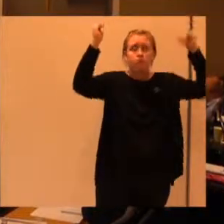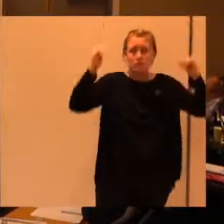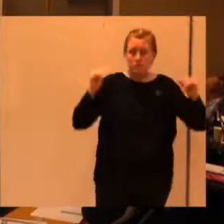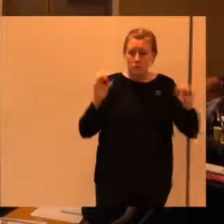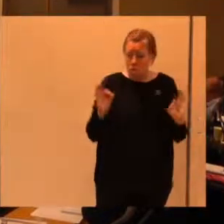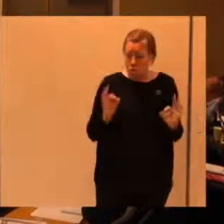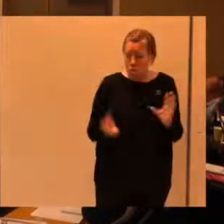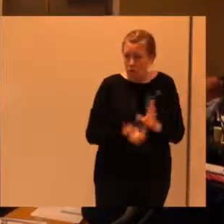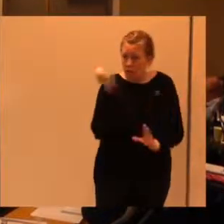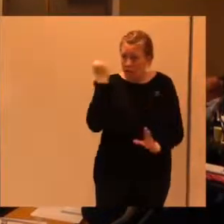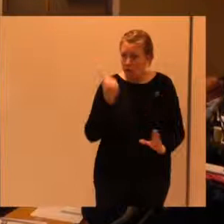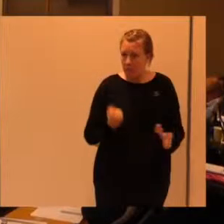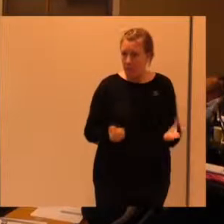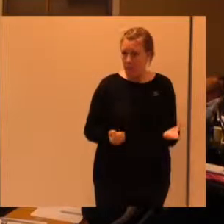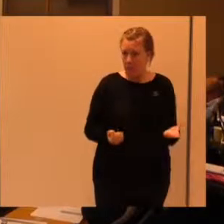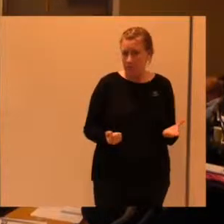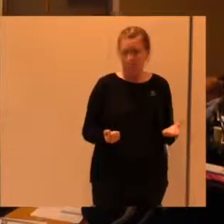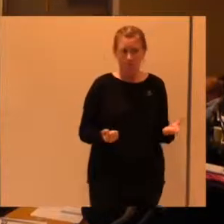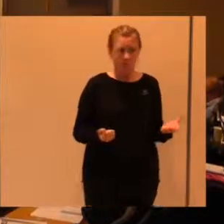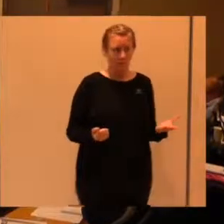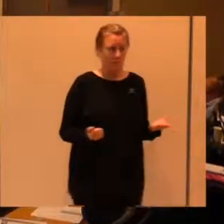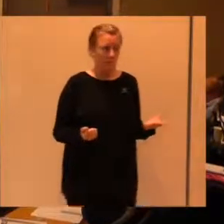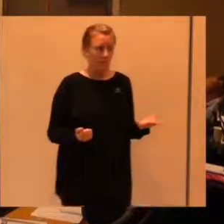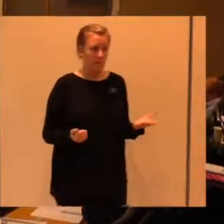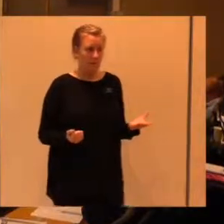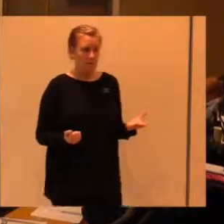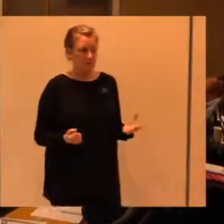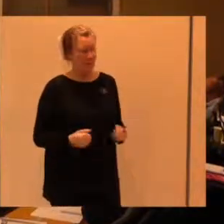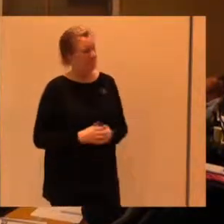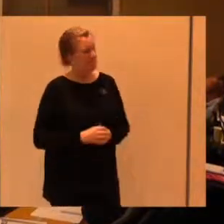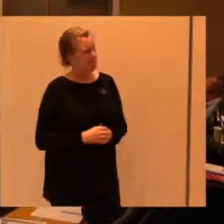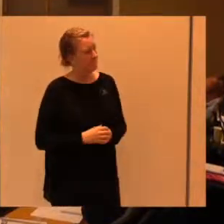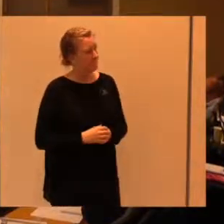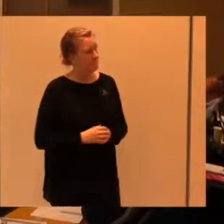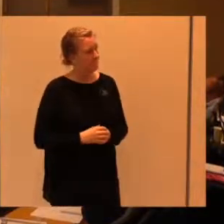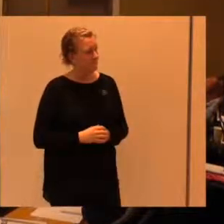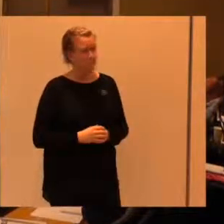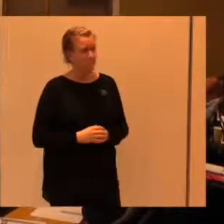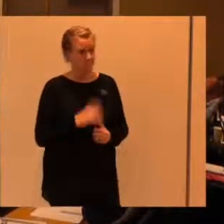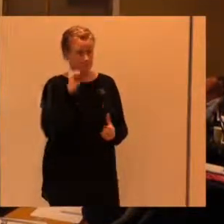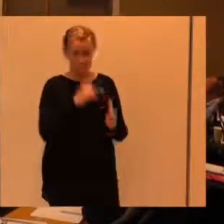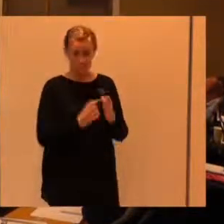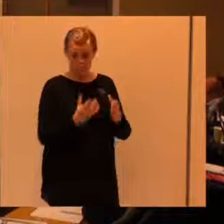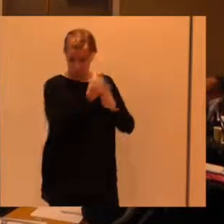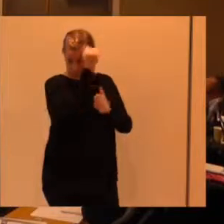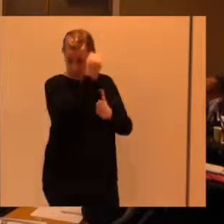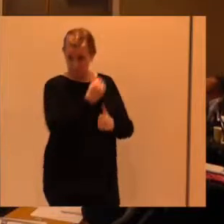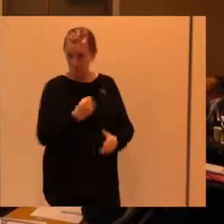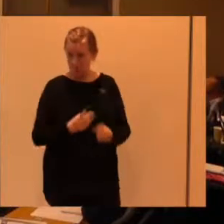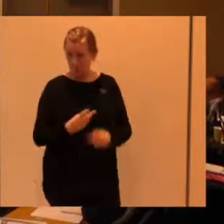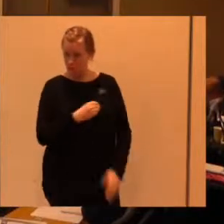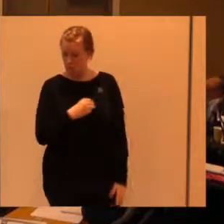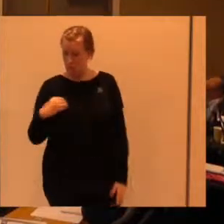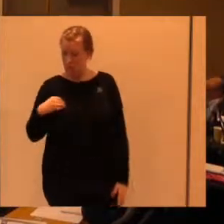Och om man verkligen kommer att lyda de här reglerna. Det kommer att betyda att myndigheter kommer inte att ha